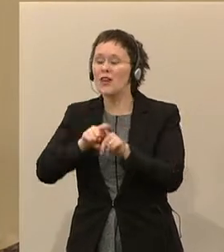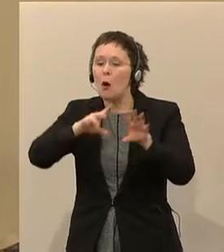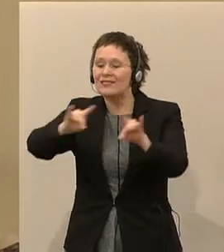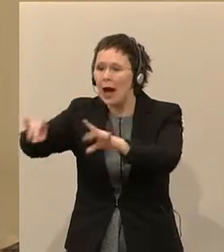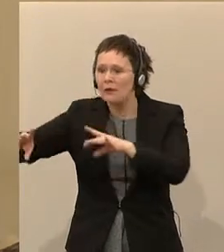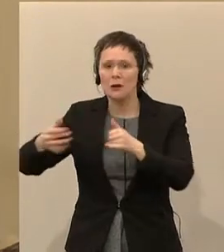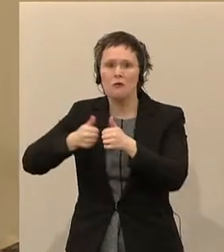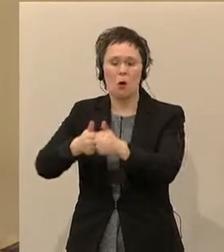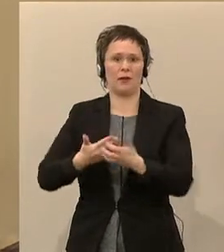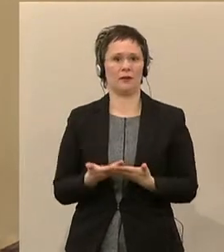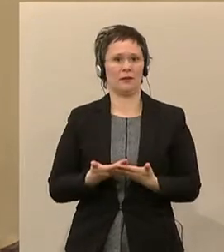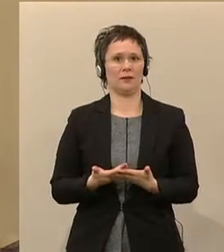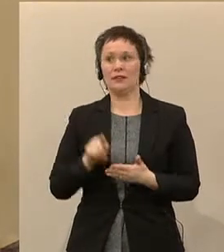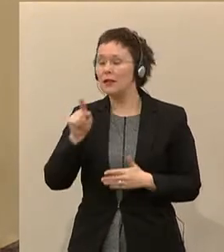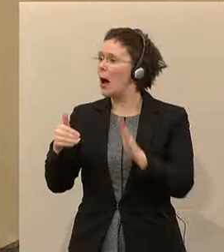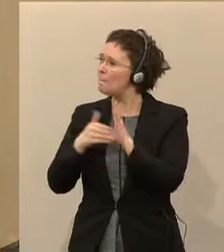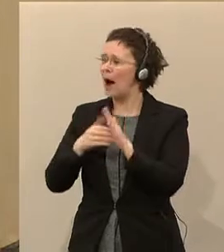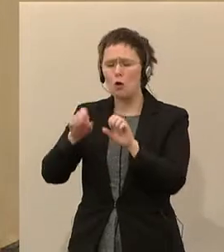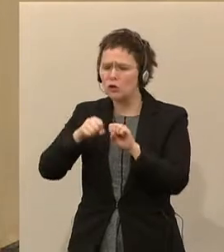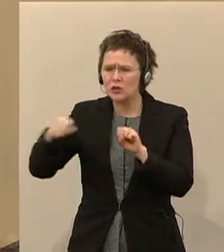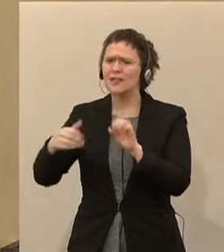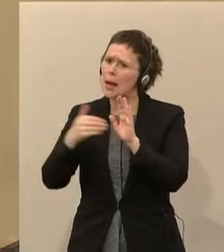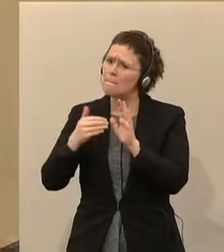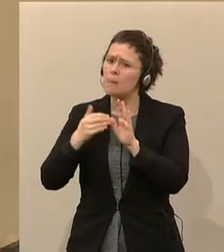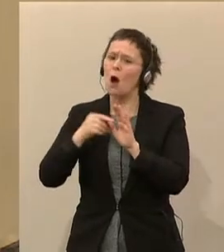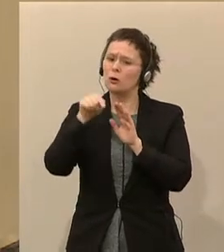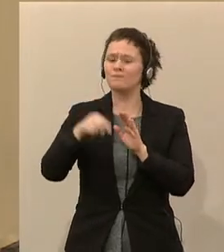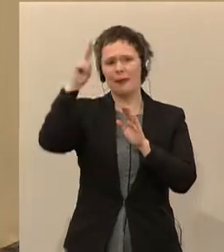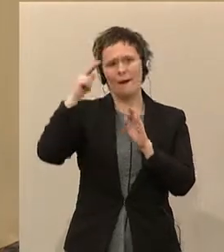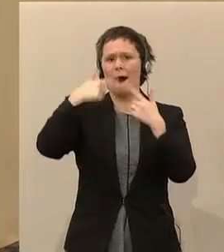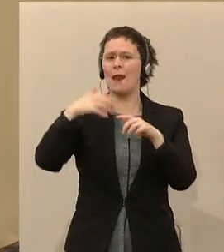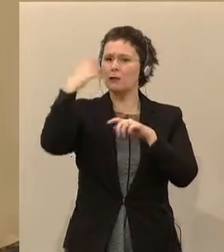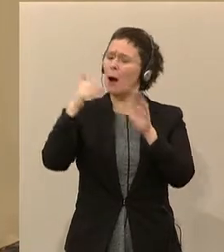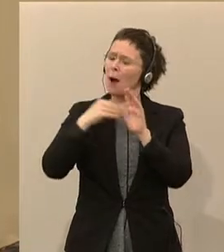eine Konsequenz, es braucht einen Rücktritt von Udo Landbauer.